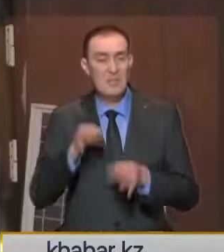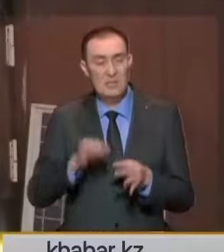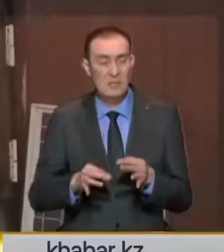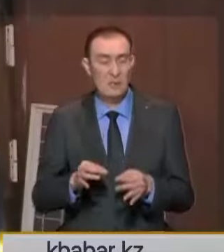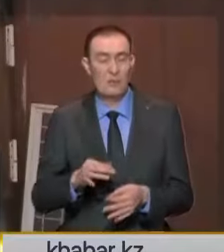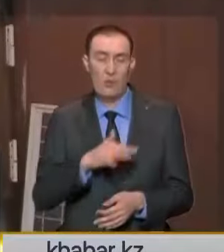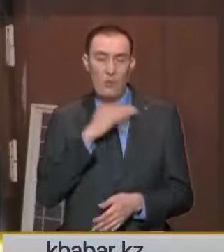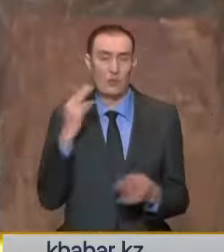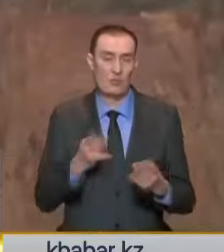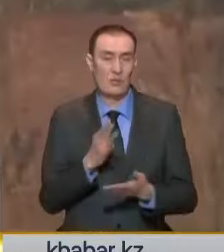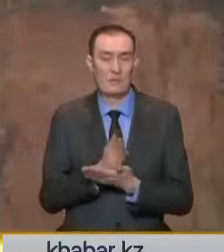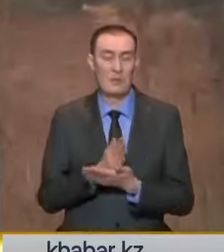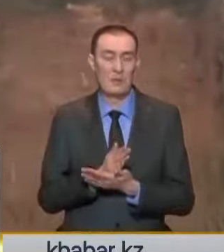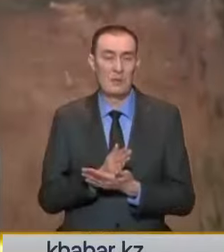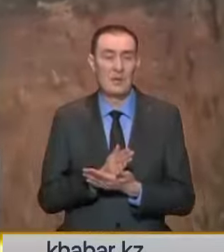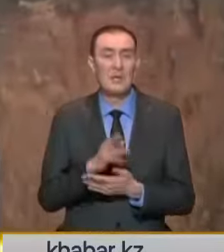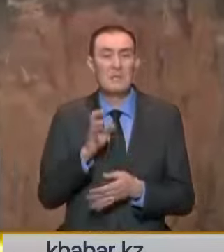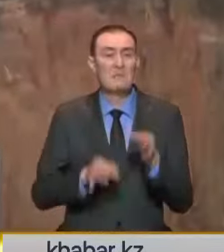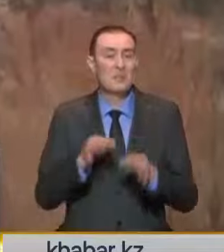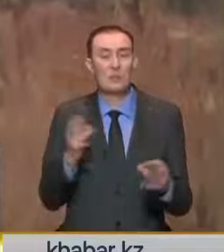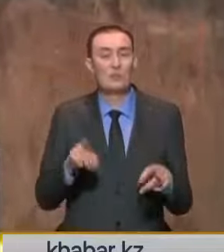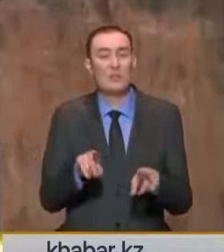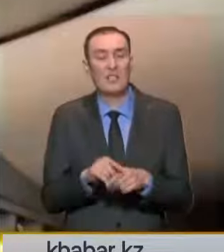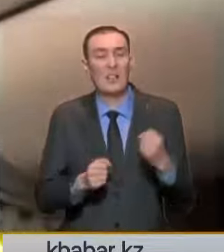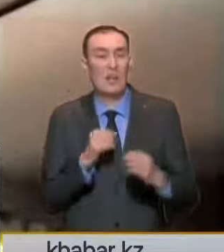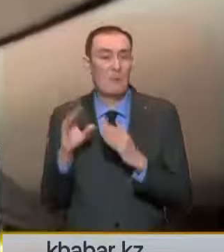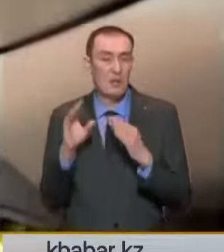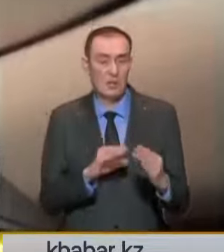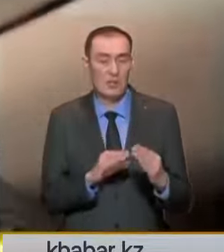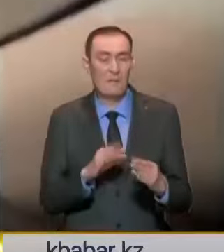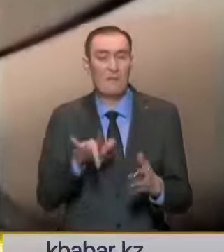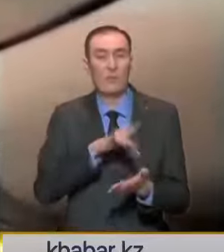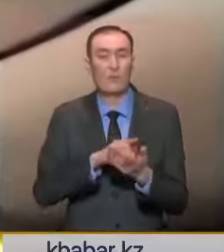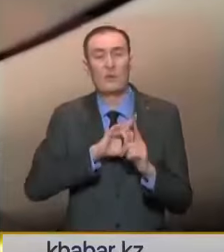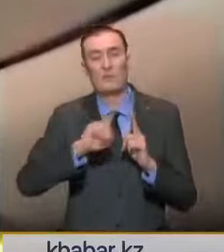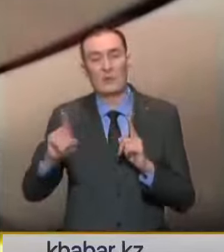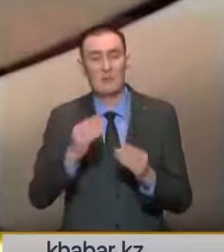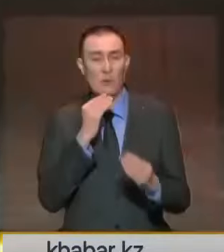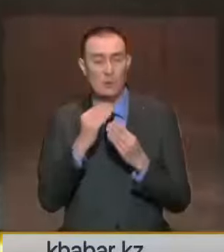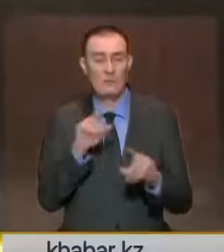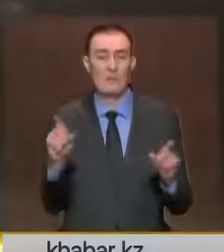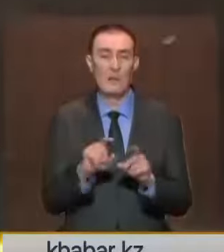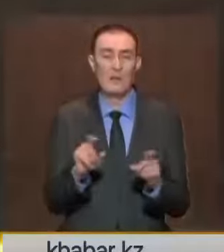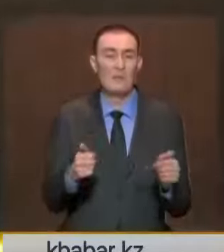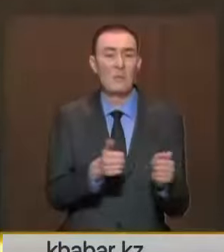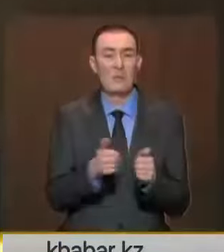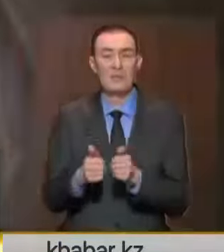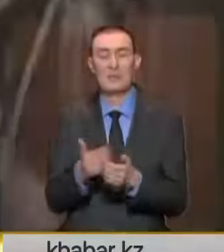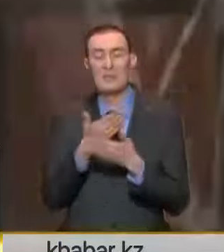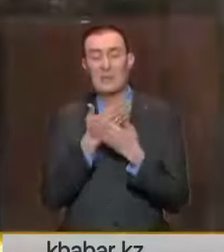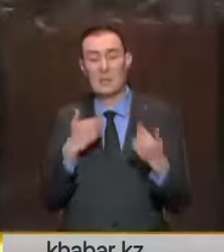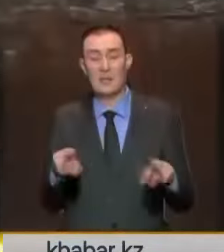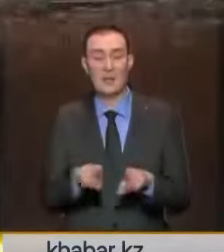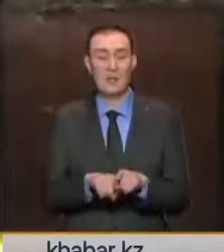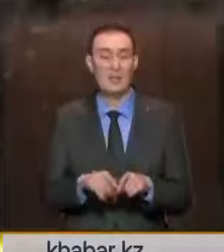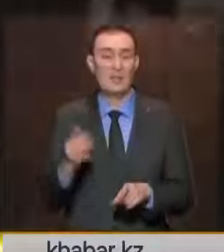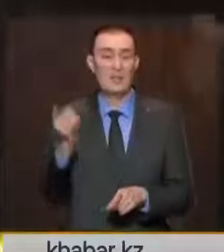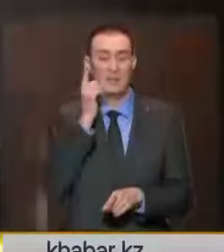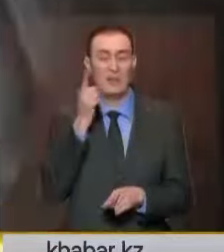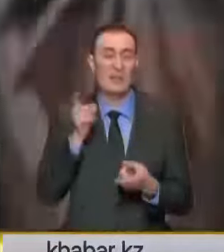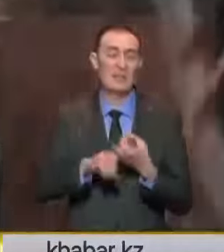большом количестве. Тем более бензин нужен и для машины, ездить в город за продуктами. Магазинов поблизости нет, впрочем, как и связи,